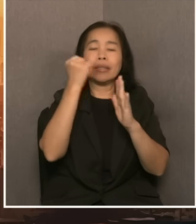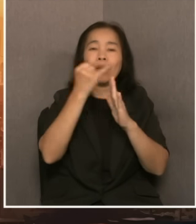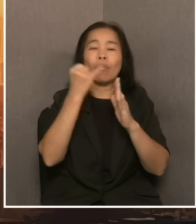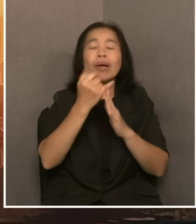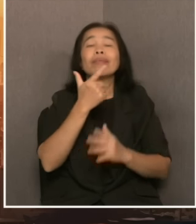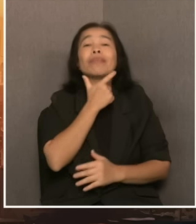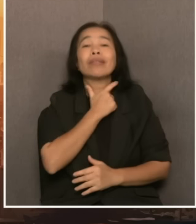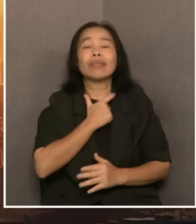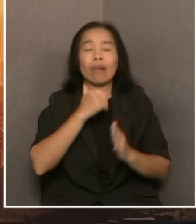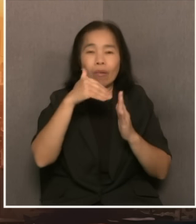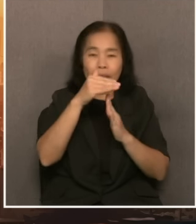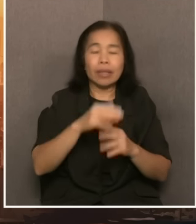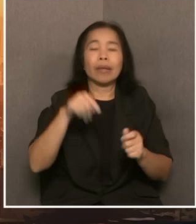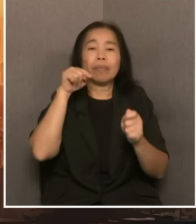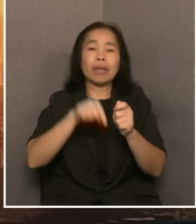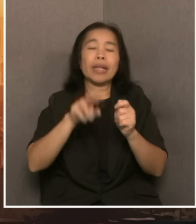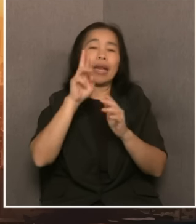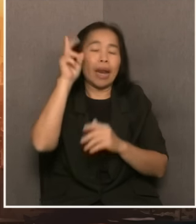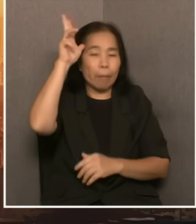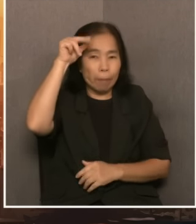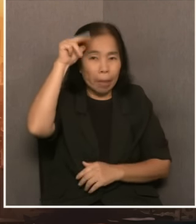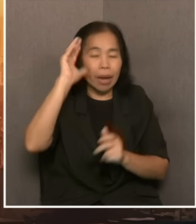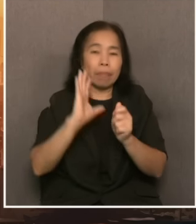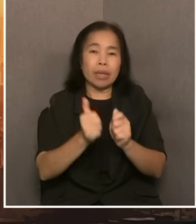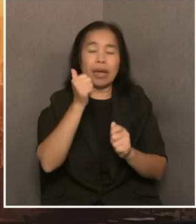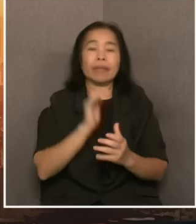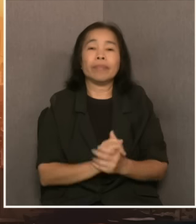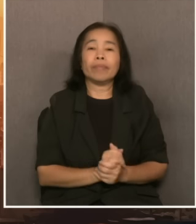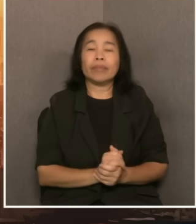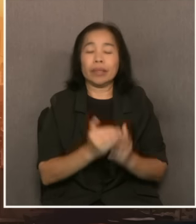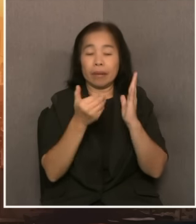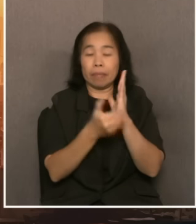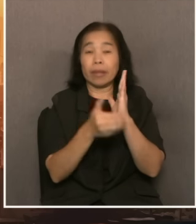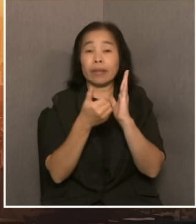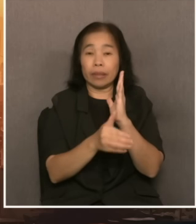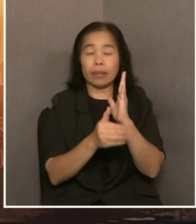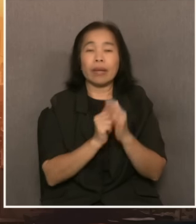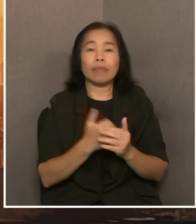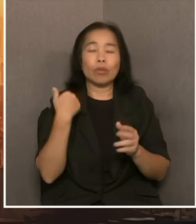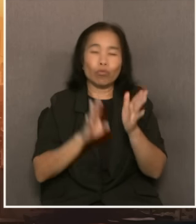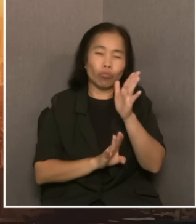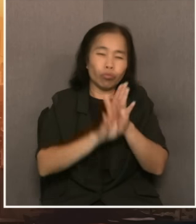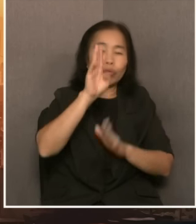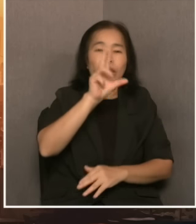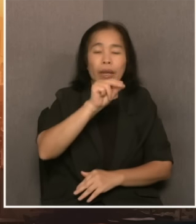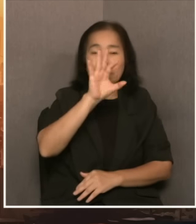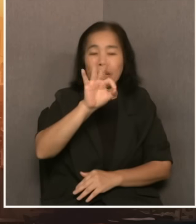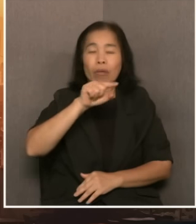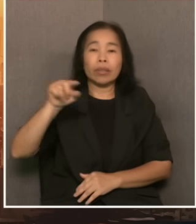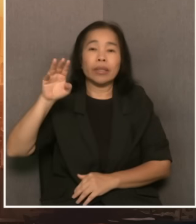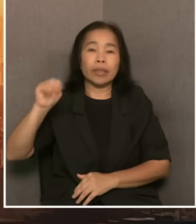และอำเภอเมืองจังหวัดลำปางค่ะภาคตะวันออกเฉียงเหนืออุณหภูมิสูงสุด 39 -43